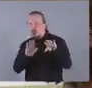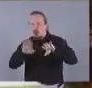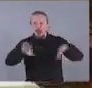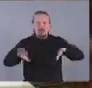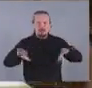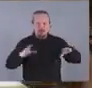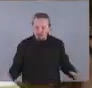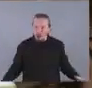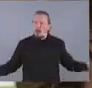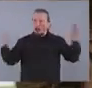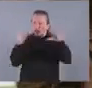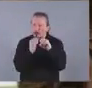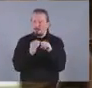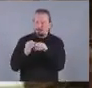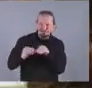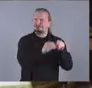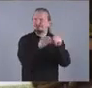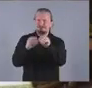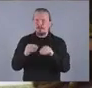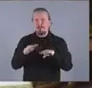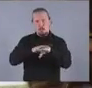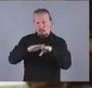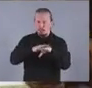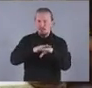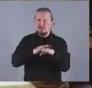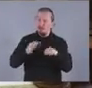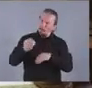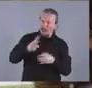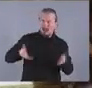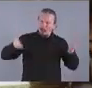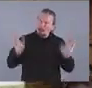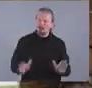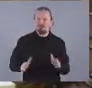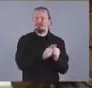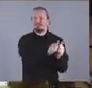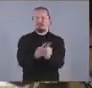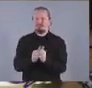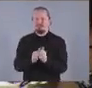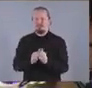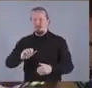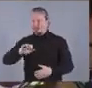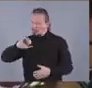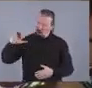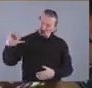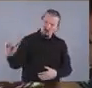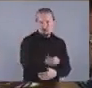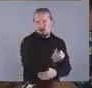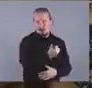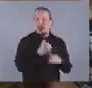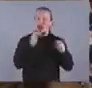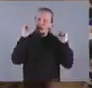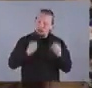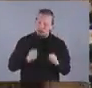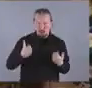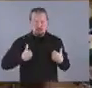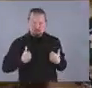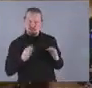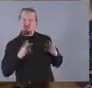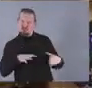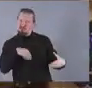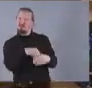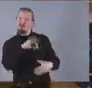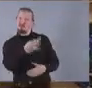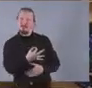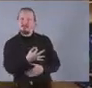et s'incarner dans des politiques métropolitaines affirmées dans lesquelles chacun peut se reconnaître. Ce